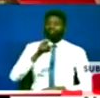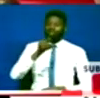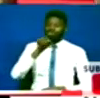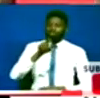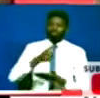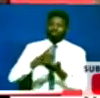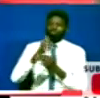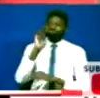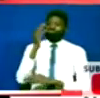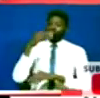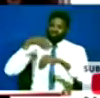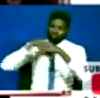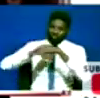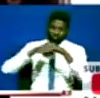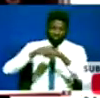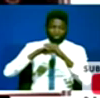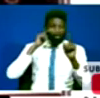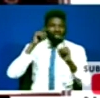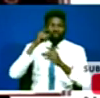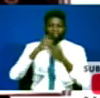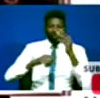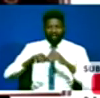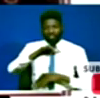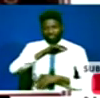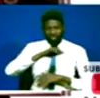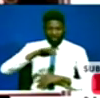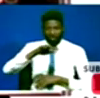athari za mabadiliko ya hali ya hewa. Nauliza